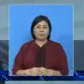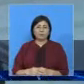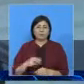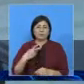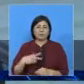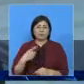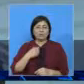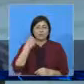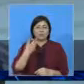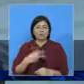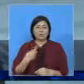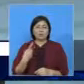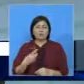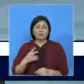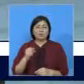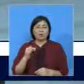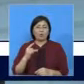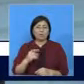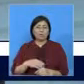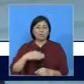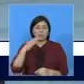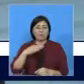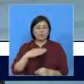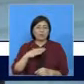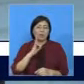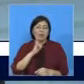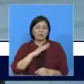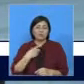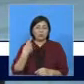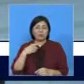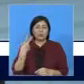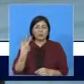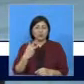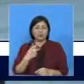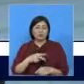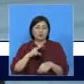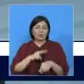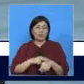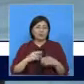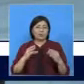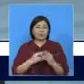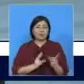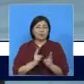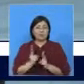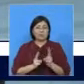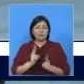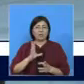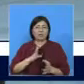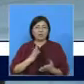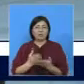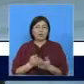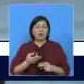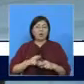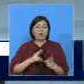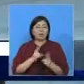21 жылдың 31 наурызында баланың анасы Ақтөбе қаласындағы нөмір 3-ші полиция бөліміне арызданған. Ол